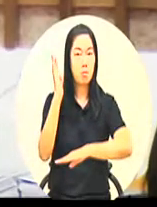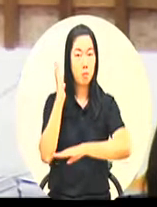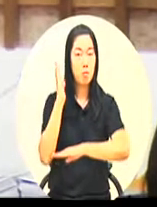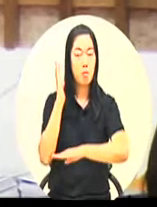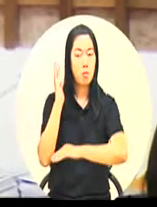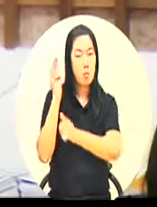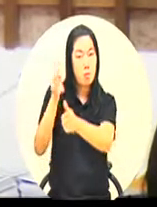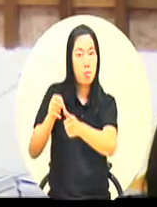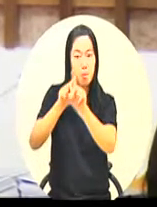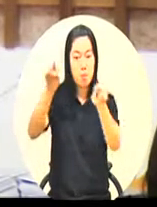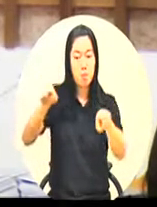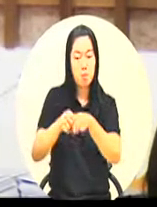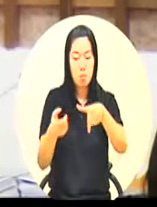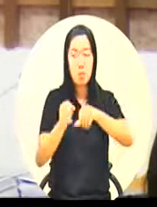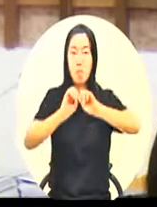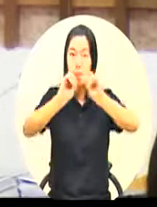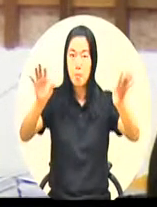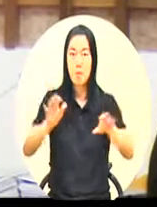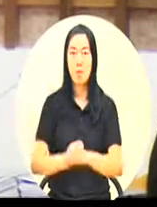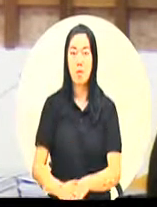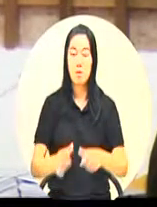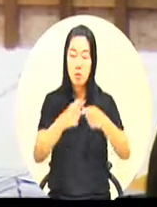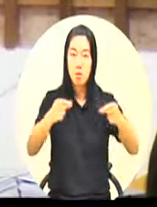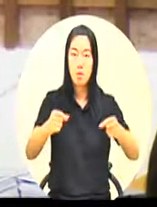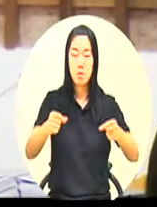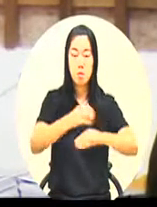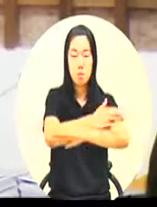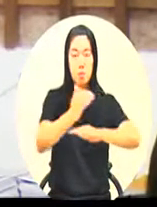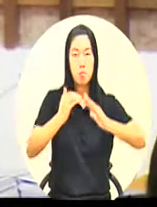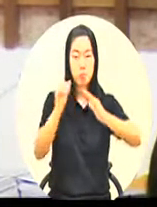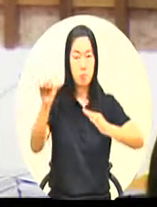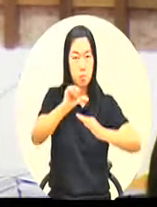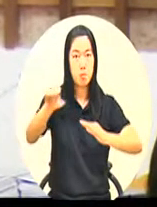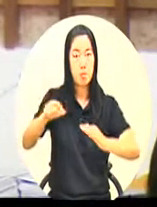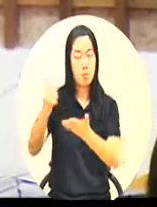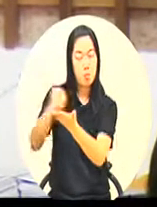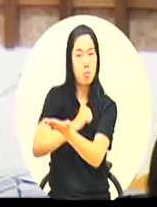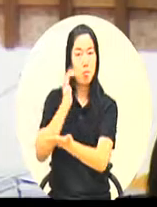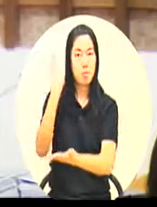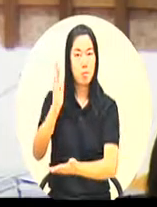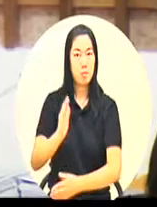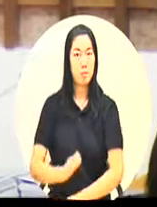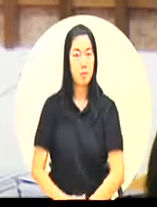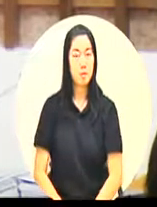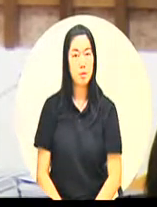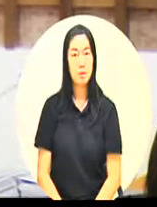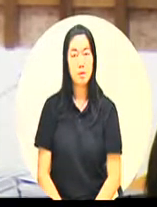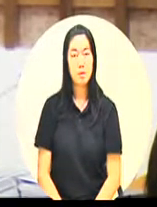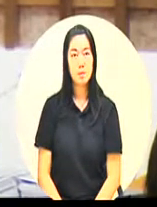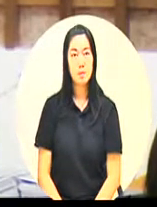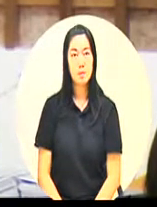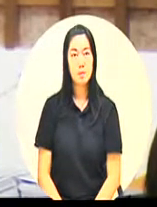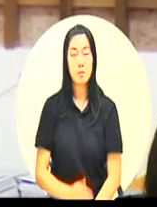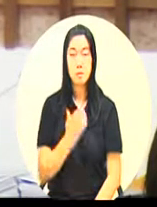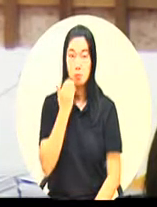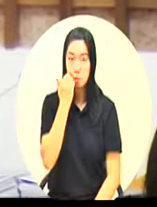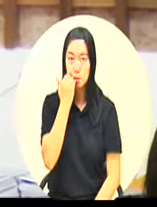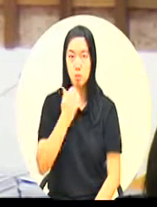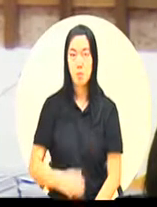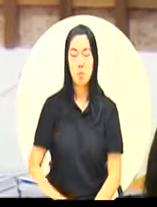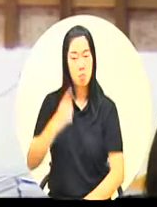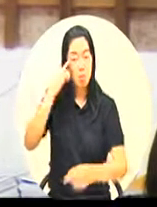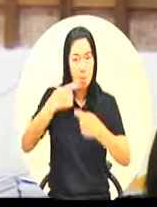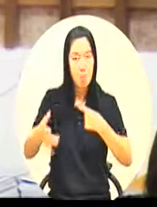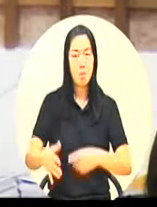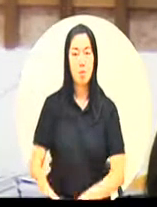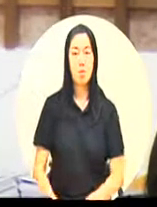告，把这五个县市列为禁止输入的地区。那如果一旦中